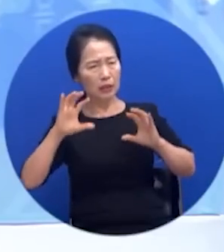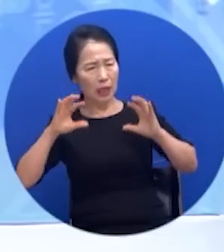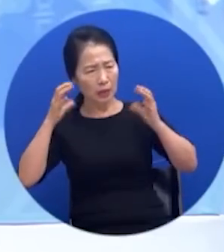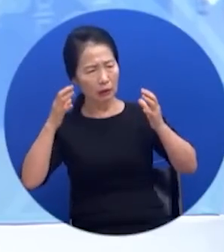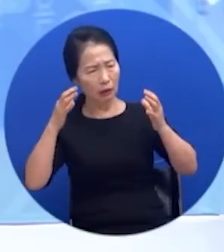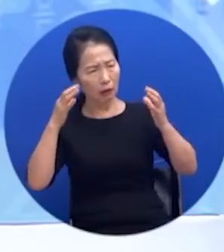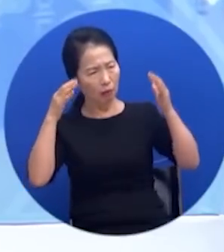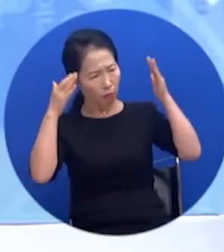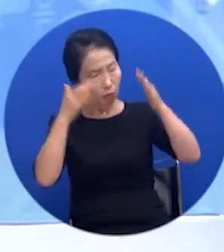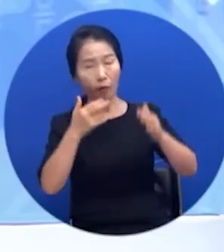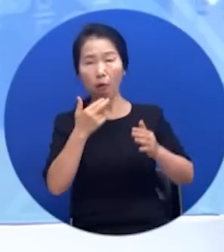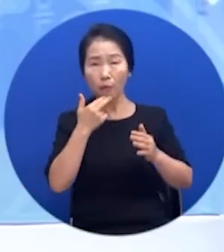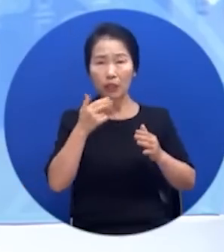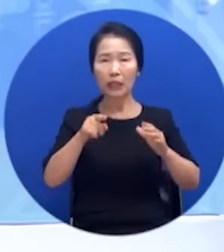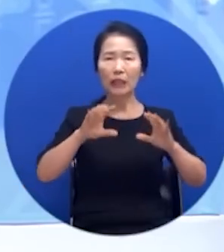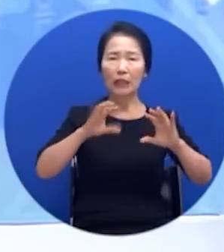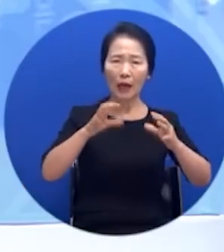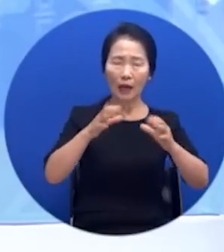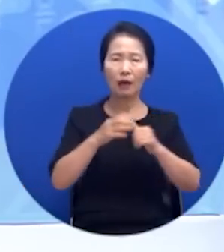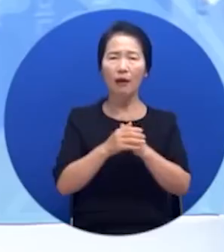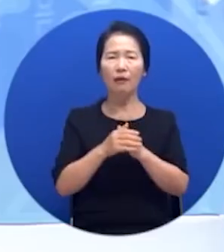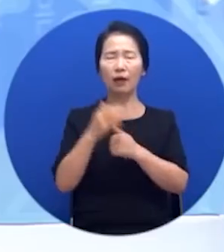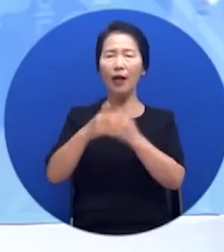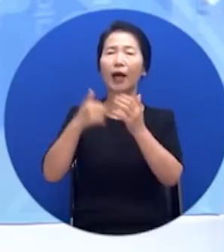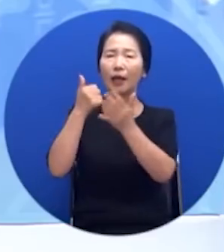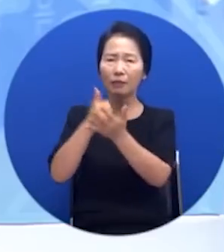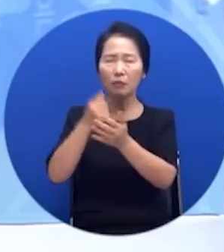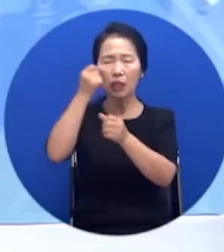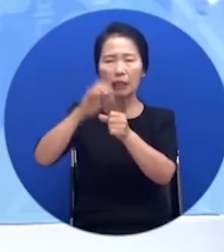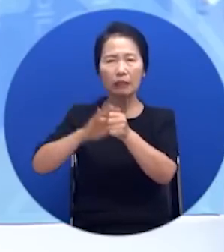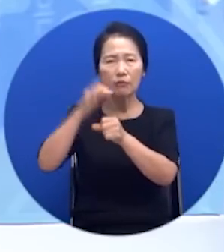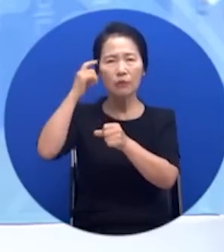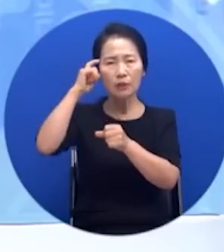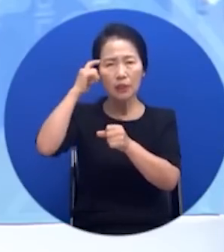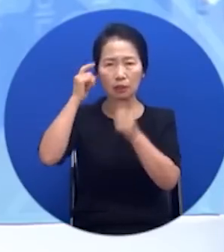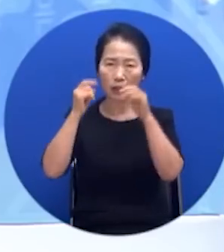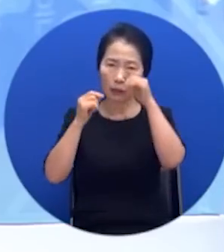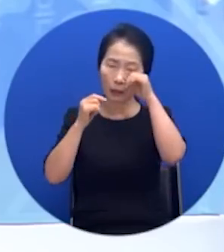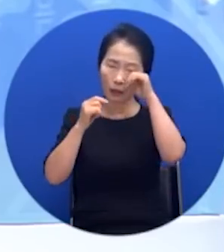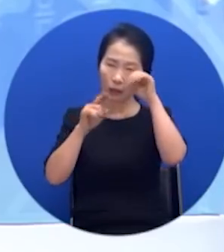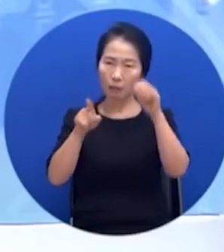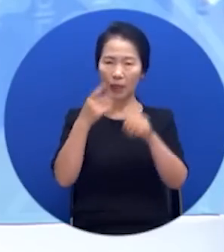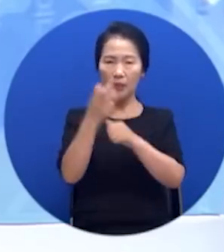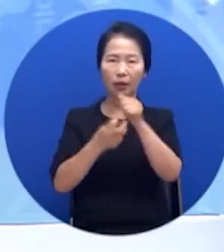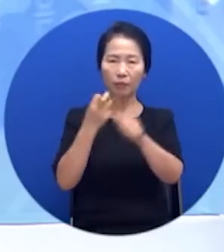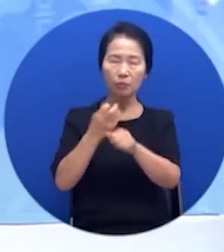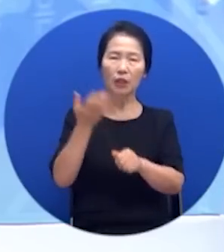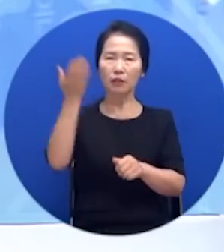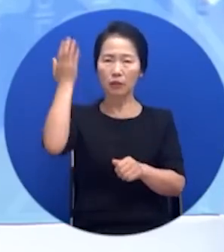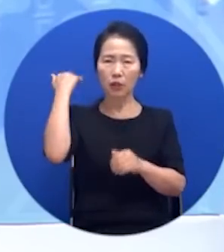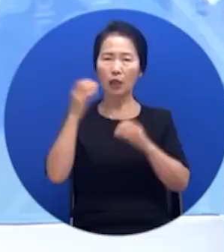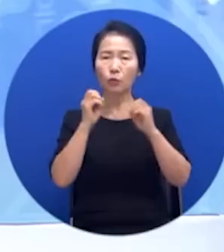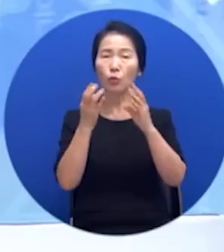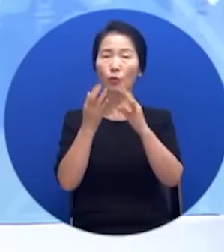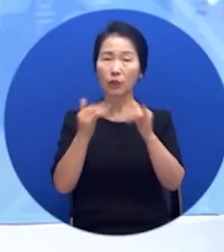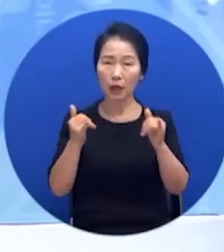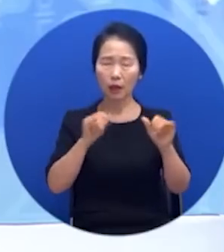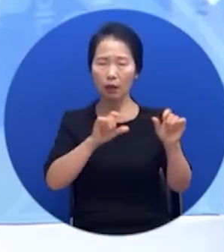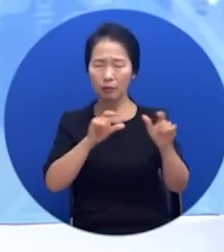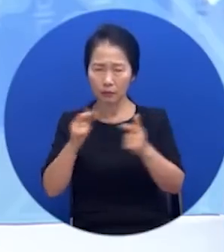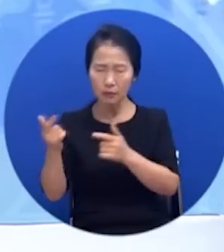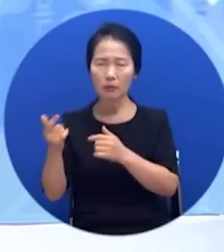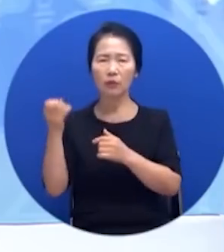이 나라의 민족을 긍휼히 여기셔서 약 130여 년 전에 선교사님들과